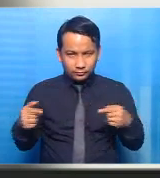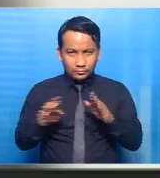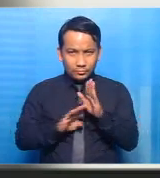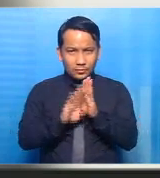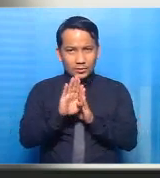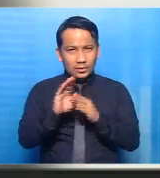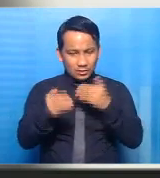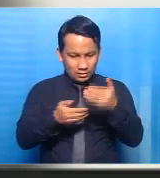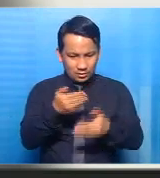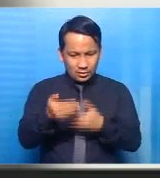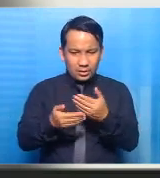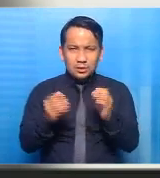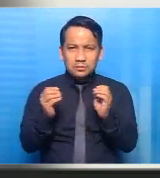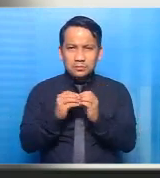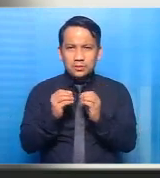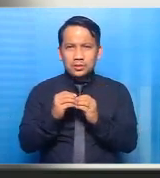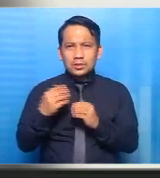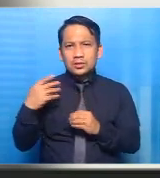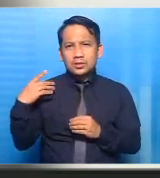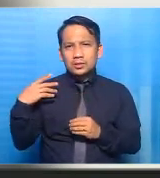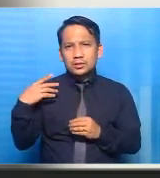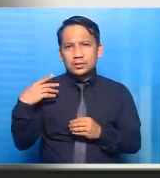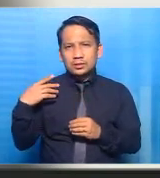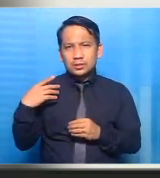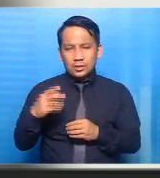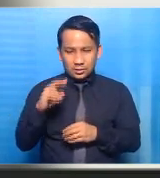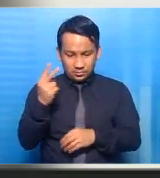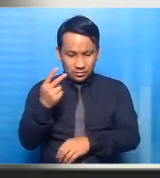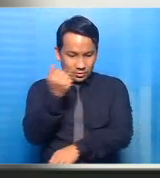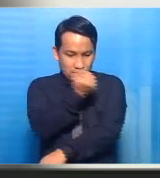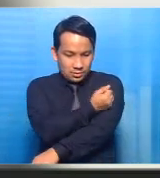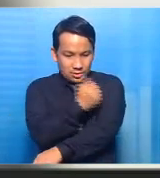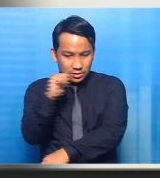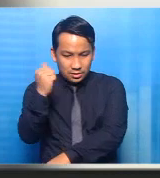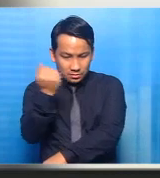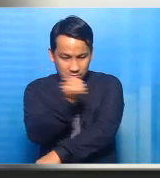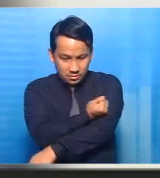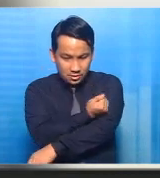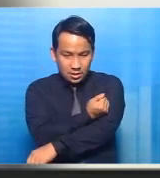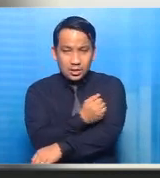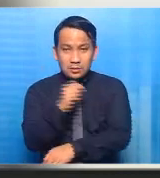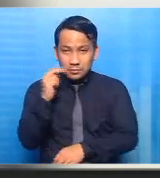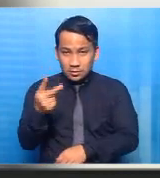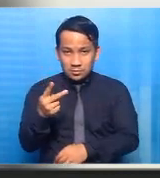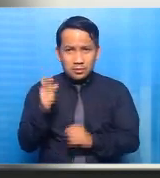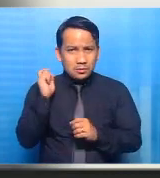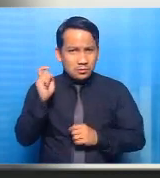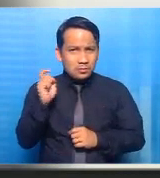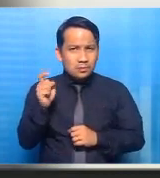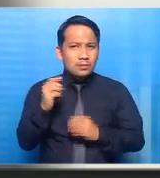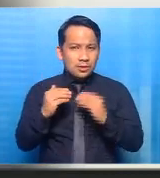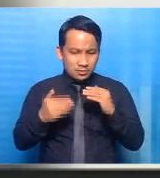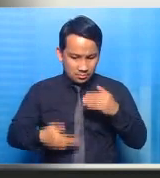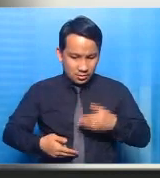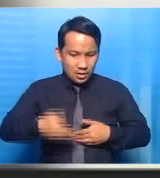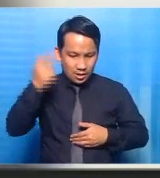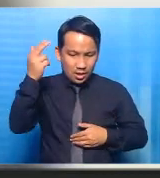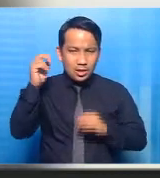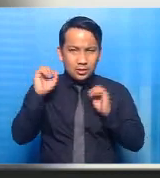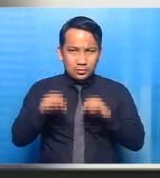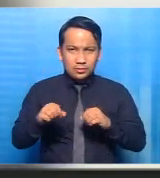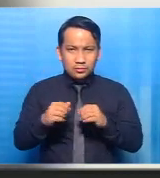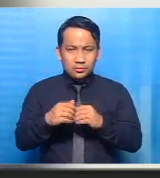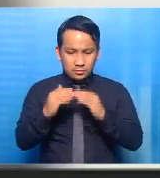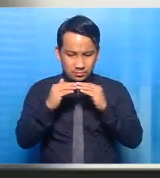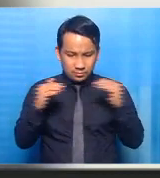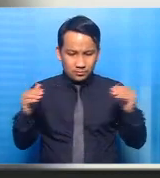develop. Kaya nga, meron pang second dose na booster para mas mapataas pa yung